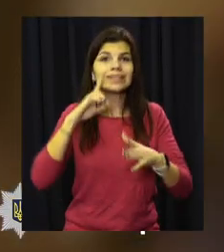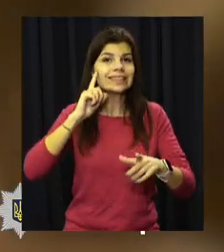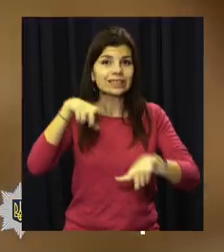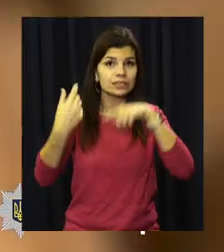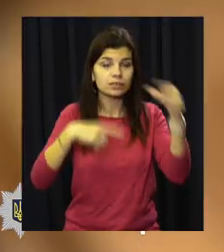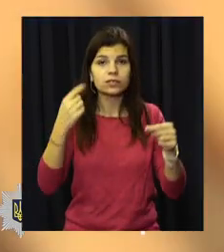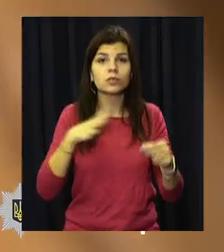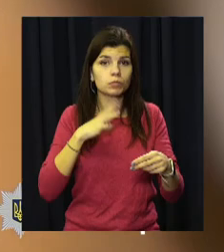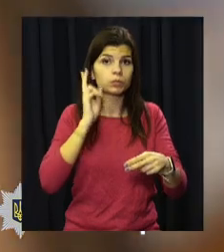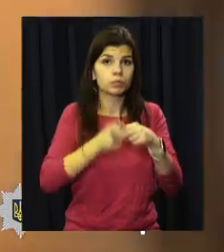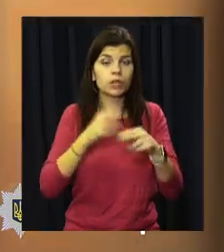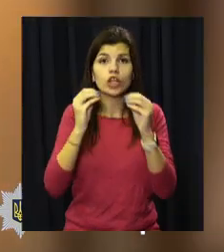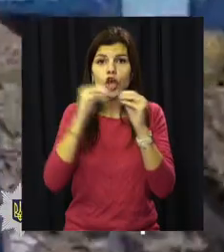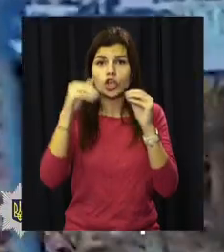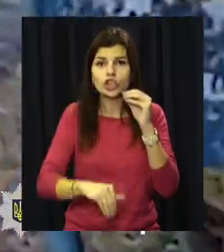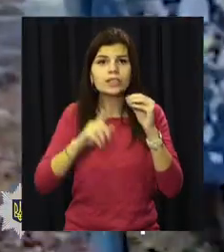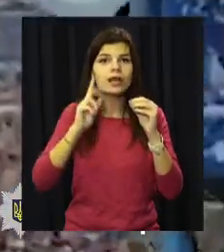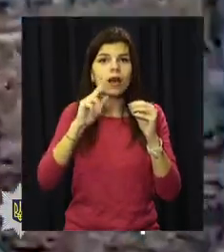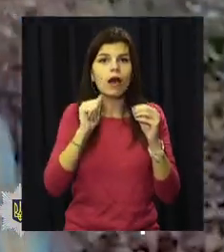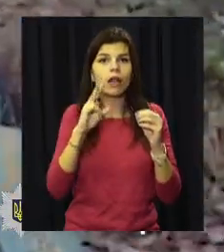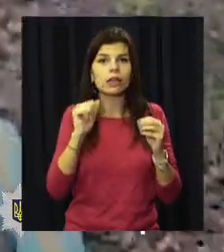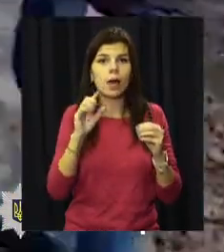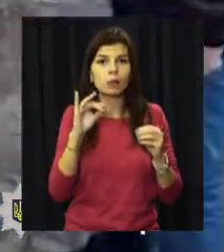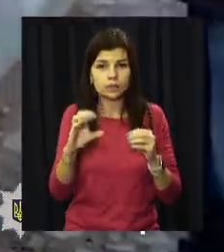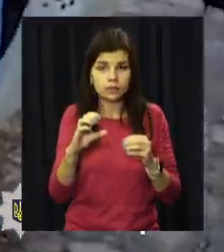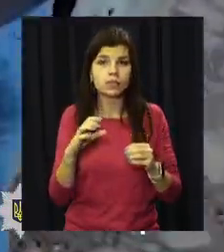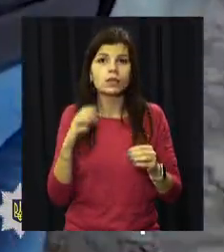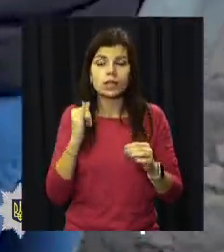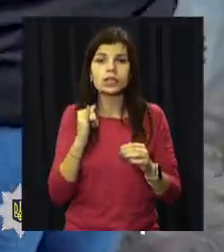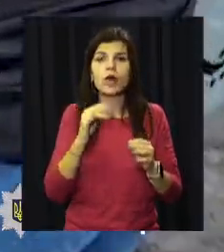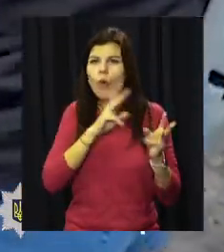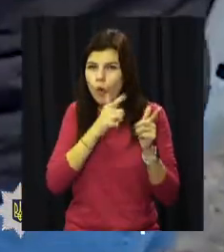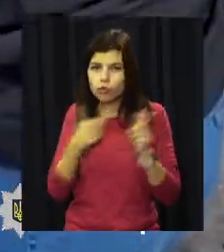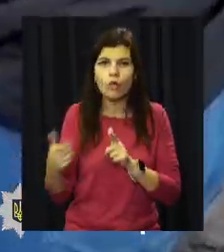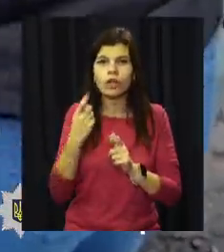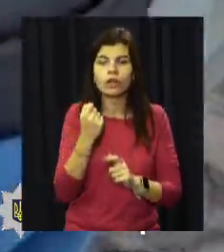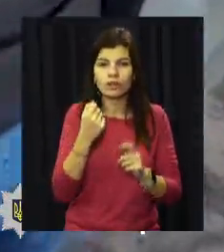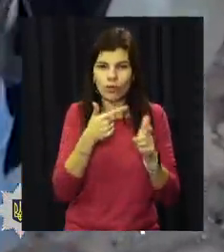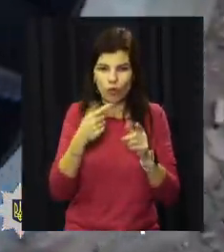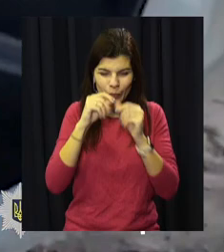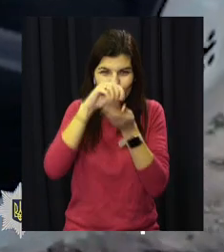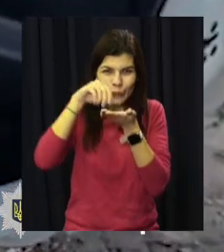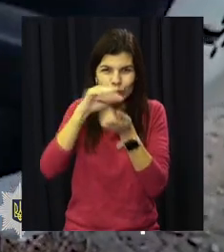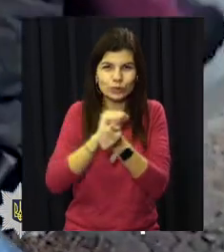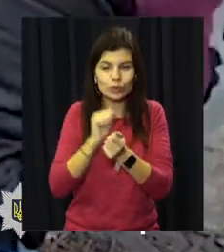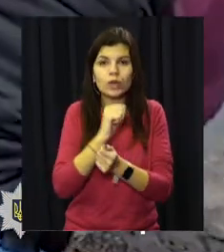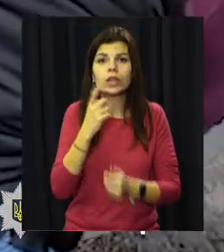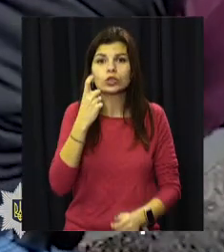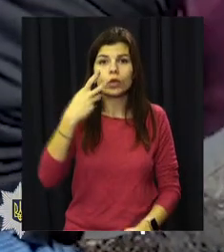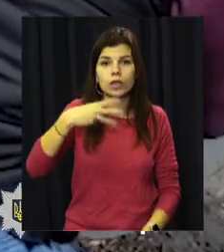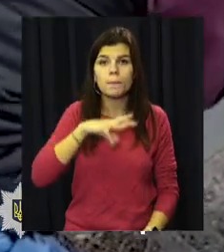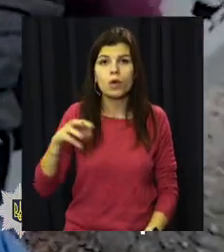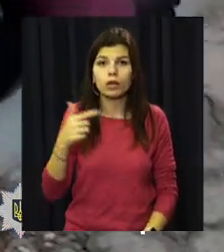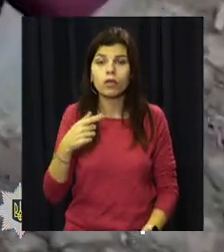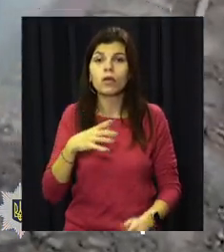конопель, звідки вилучили понад 10 тисяч кущів канабісу і готову продукцію на 130 мільйонів гривень. У наступному етапі по